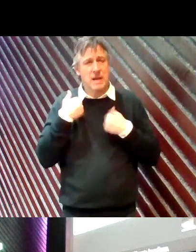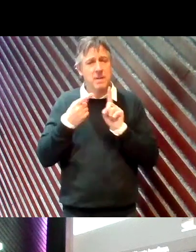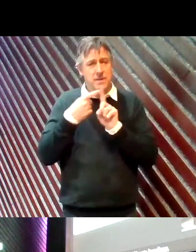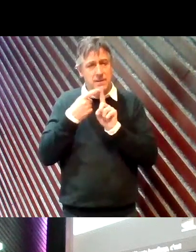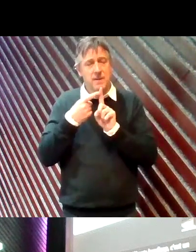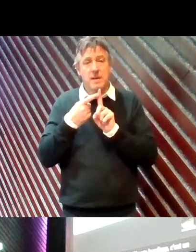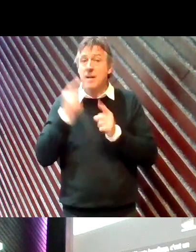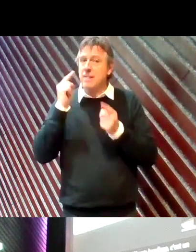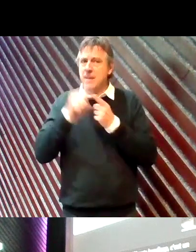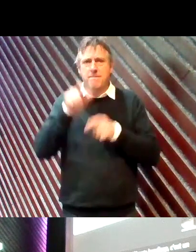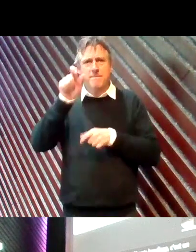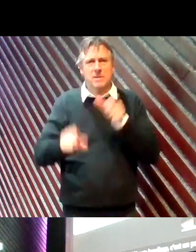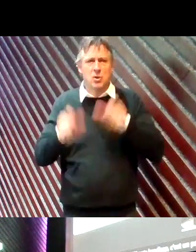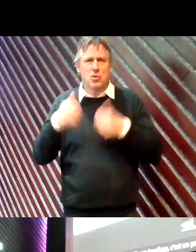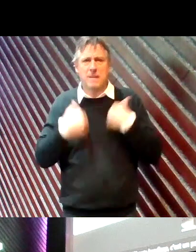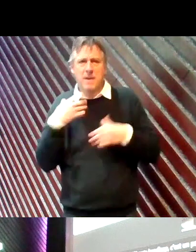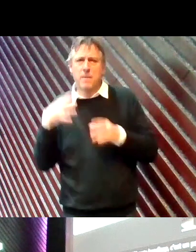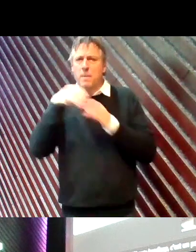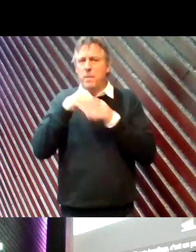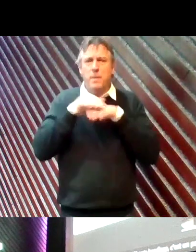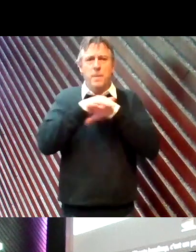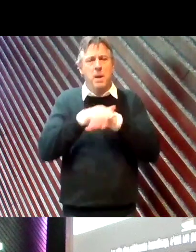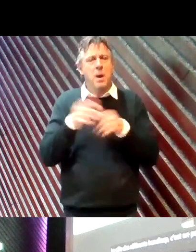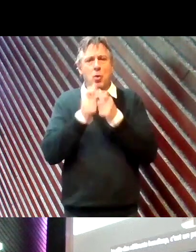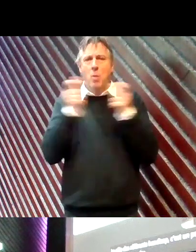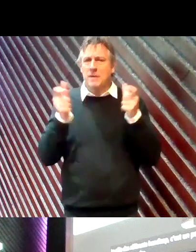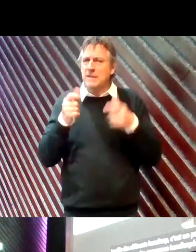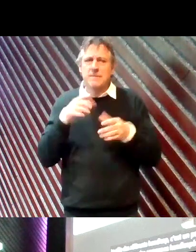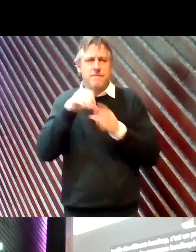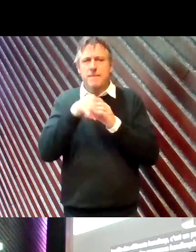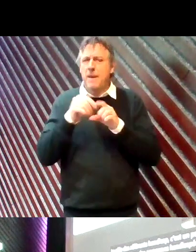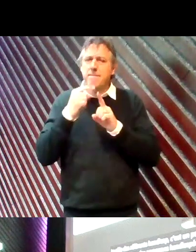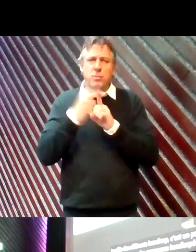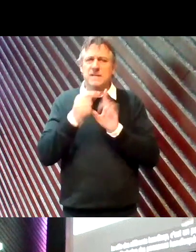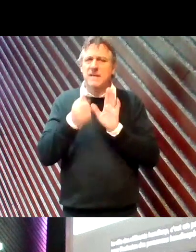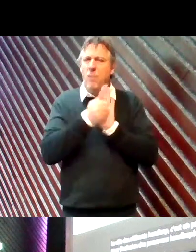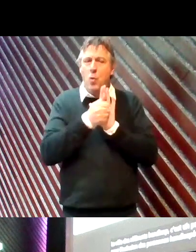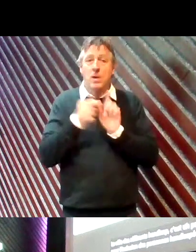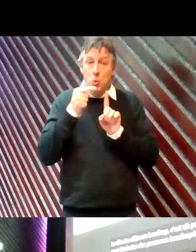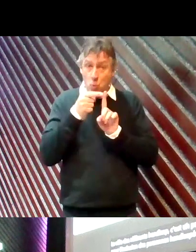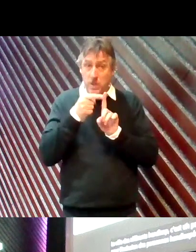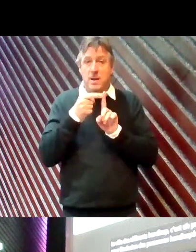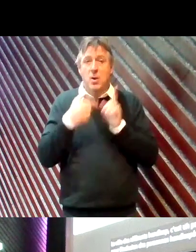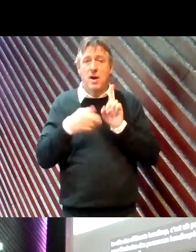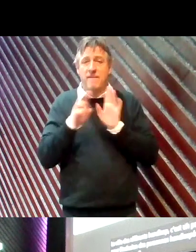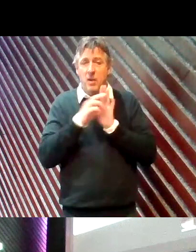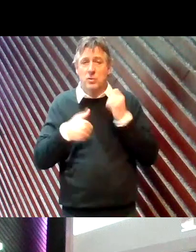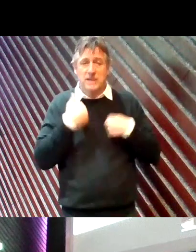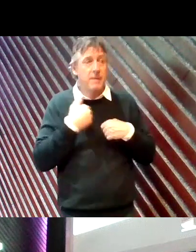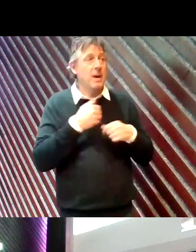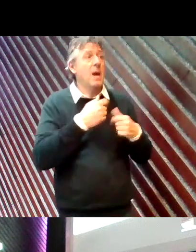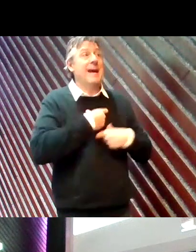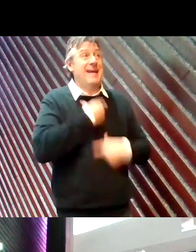pense, pour l'inclusion des personnes en situation de handicap dans le collectif du travail, dans le monde du travail, c'est aussi soutenir les managers parce que les